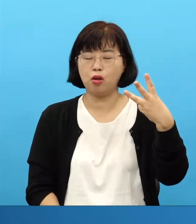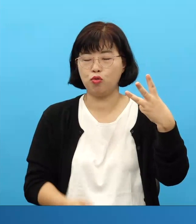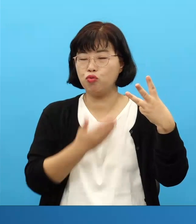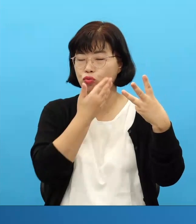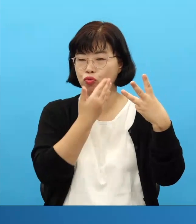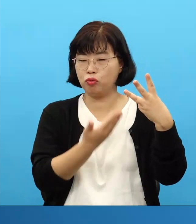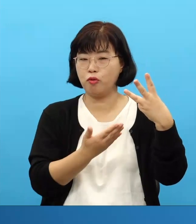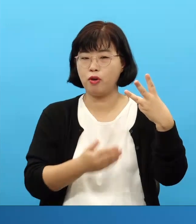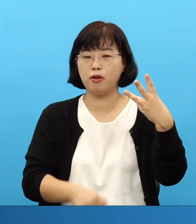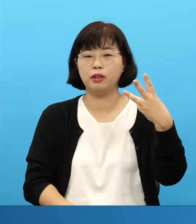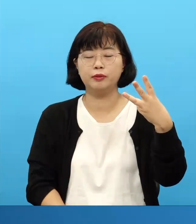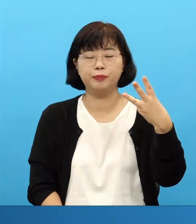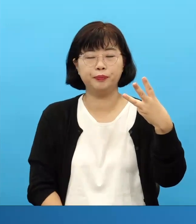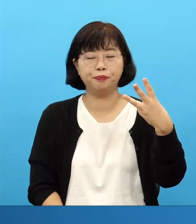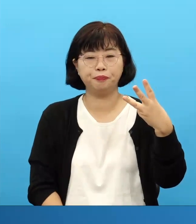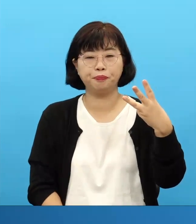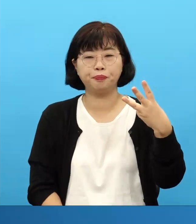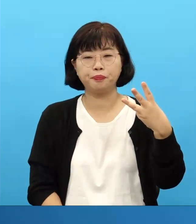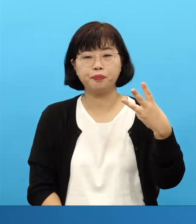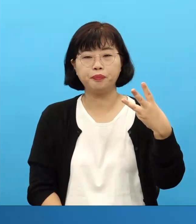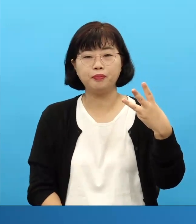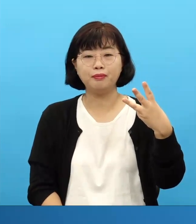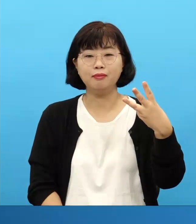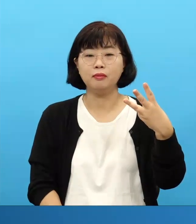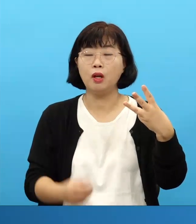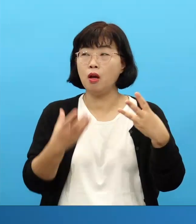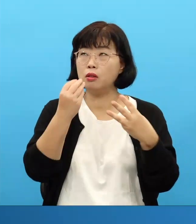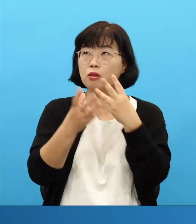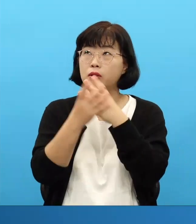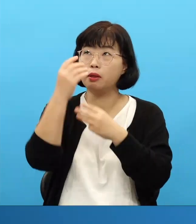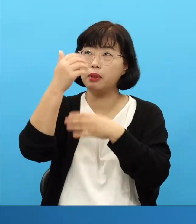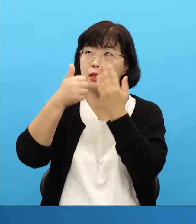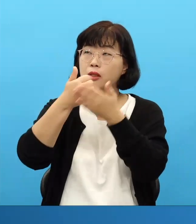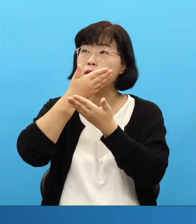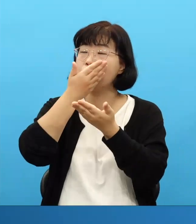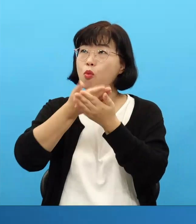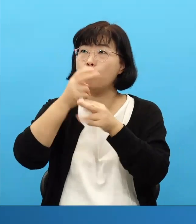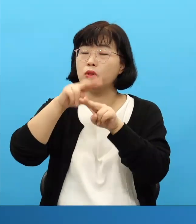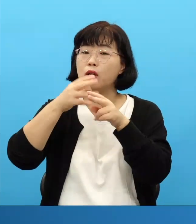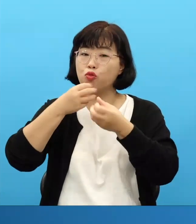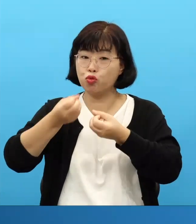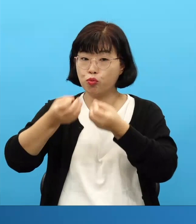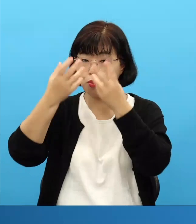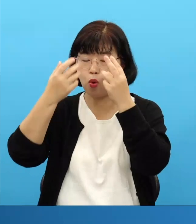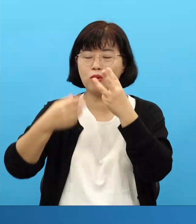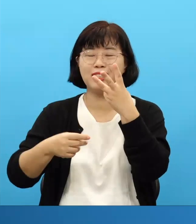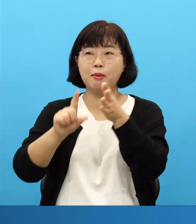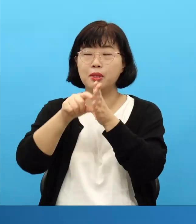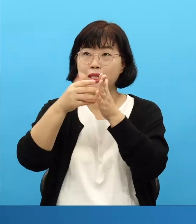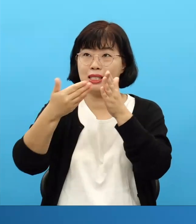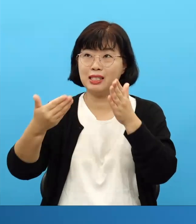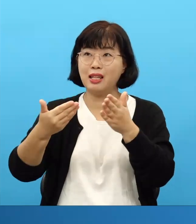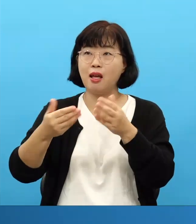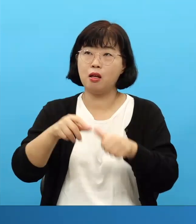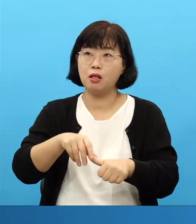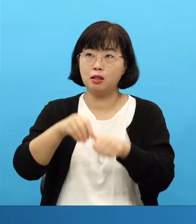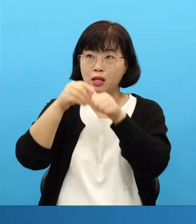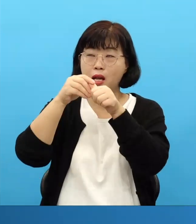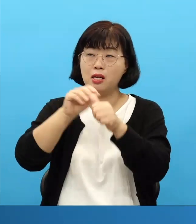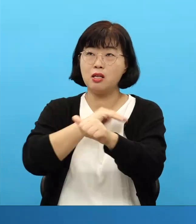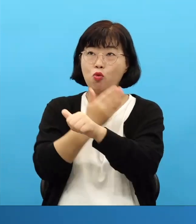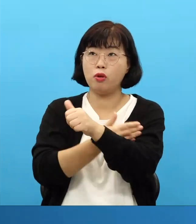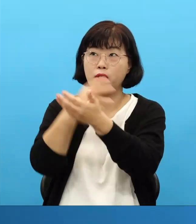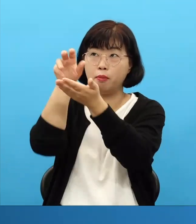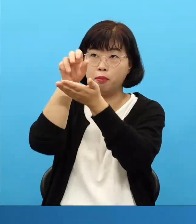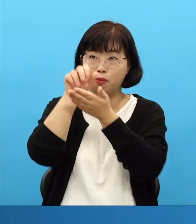thing. 이렇게 되니까 능력이 보이고요. And when that happens, you can see power. 더 중요한 거는 흑암 근세에